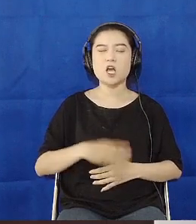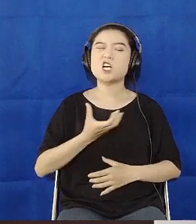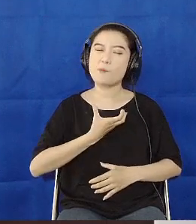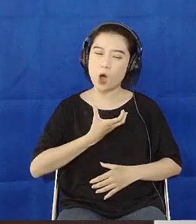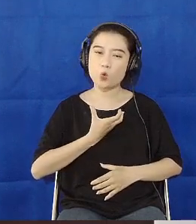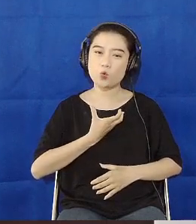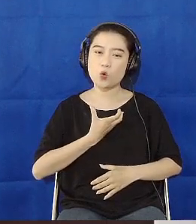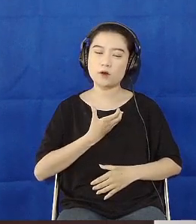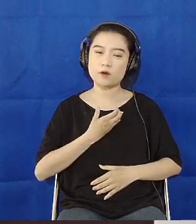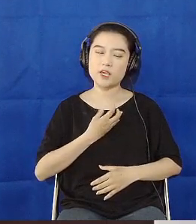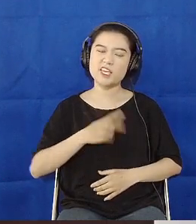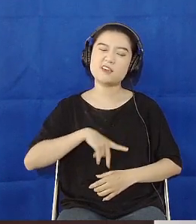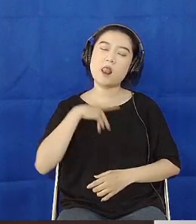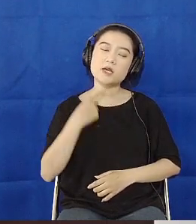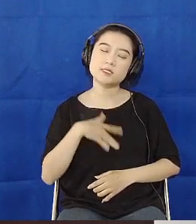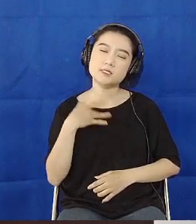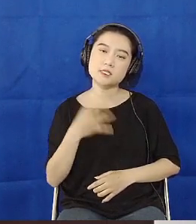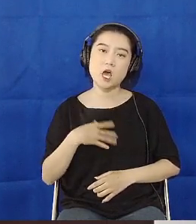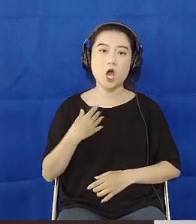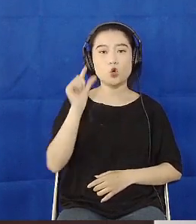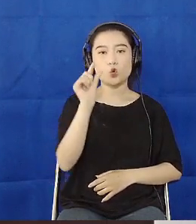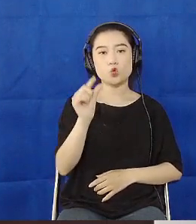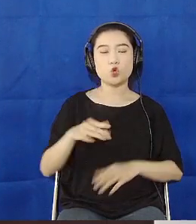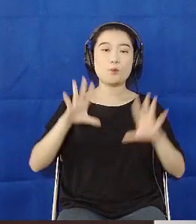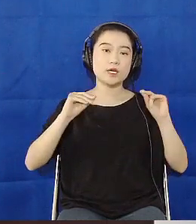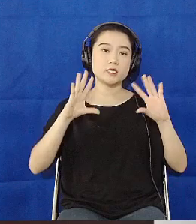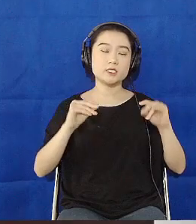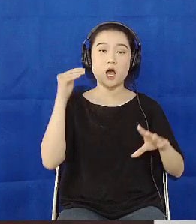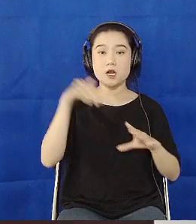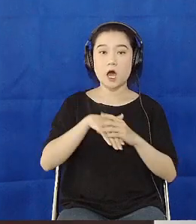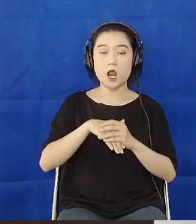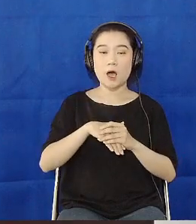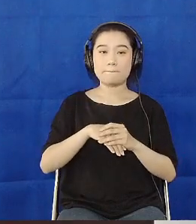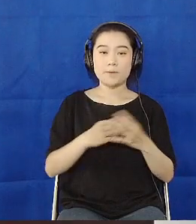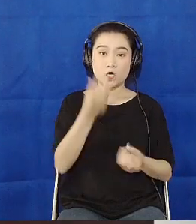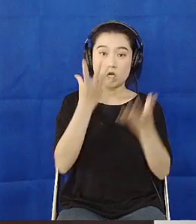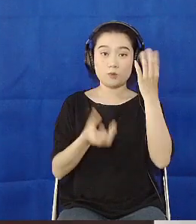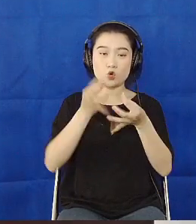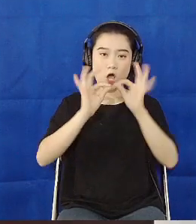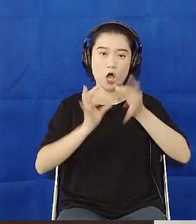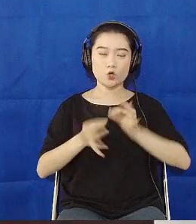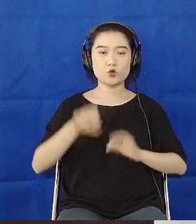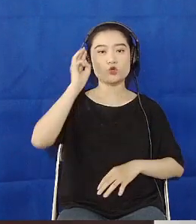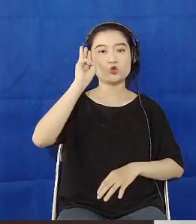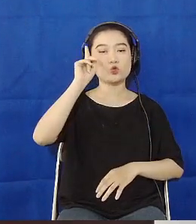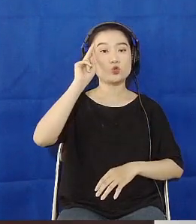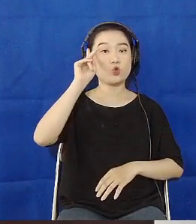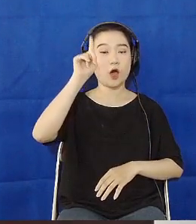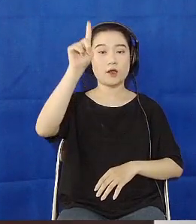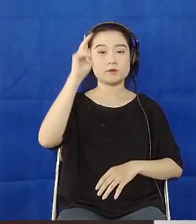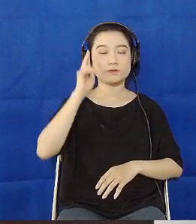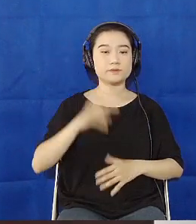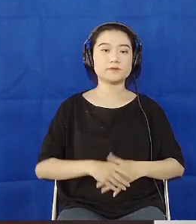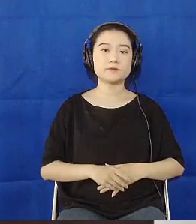kemauan, kerelaan untuk bekerja dalam kebun anggur Tuhan itu, hingga